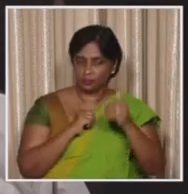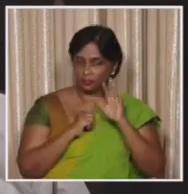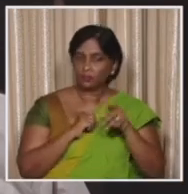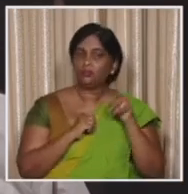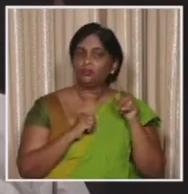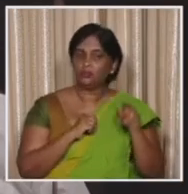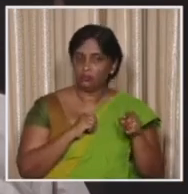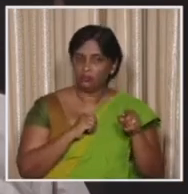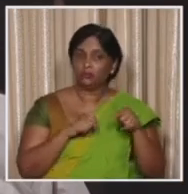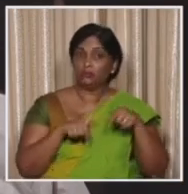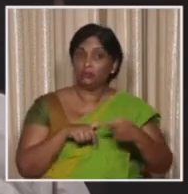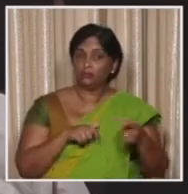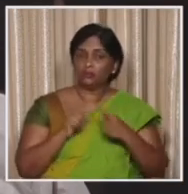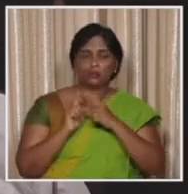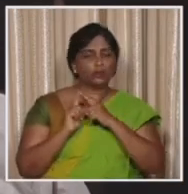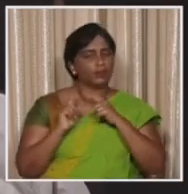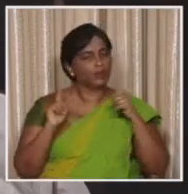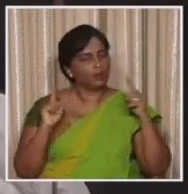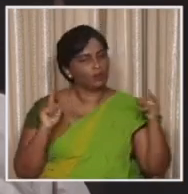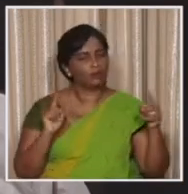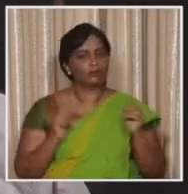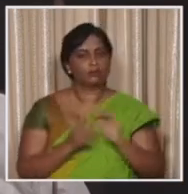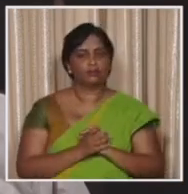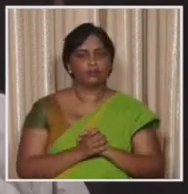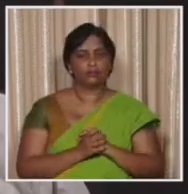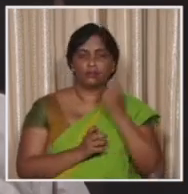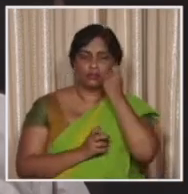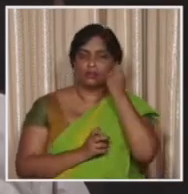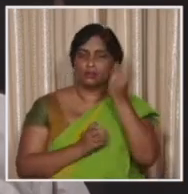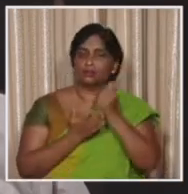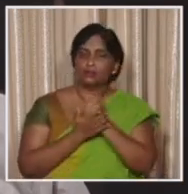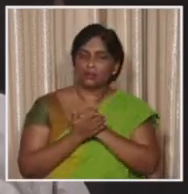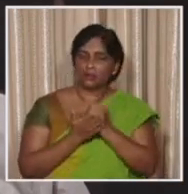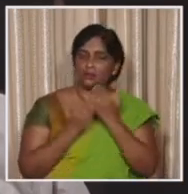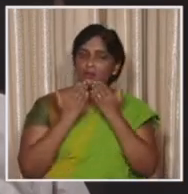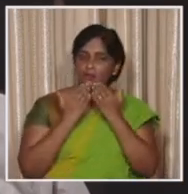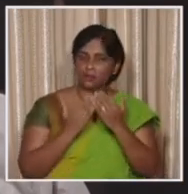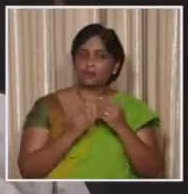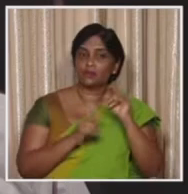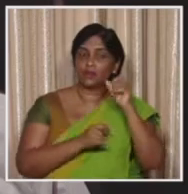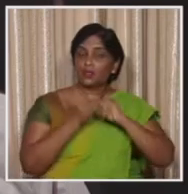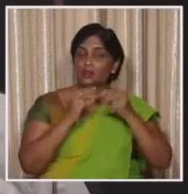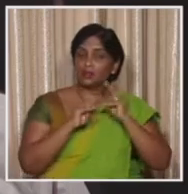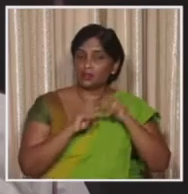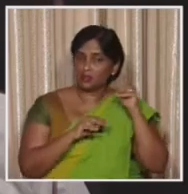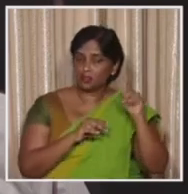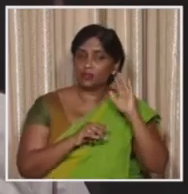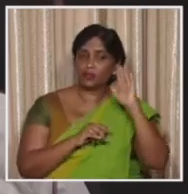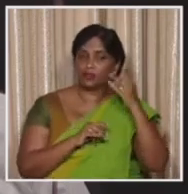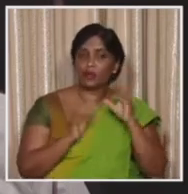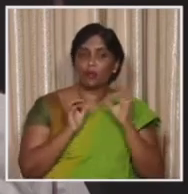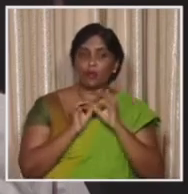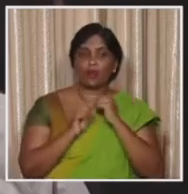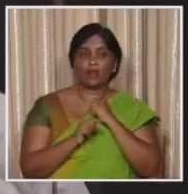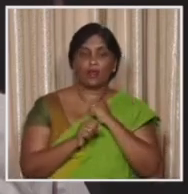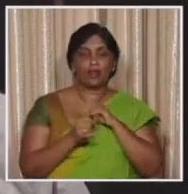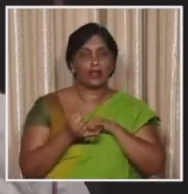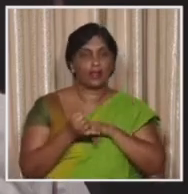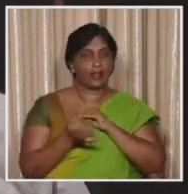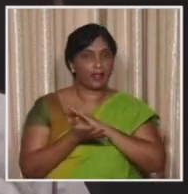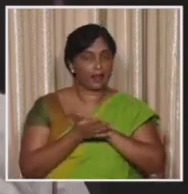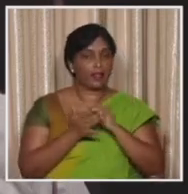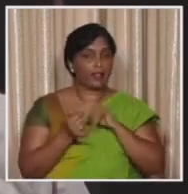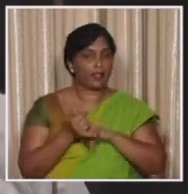insa adawse dirgoshing, adas labadi pusil dinar misteri andro api nildari mandle, khususnya buane ke herat lekam tu mah itu